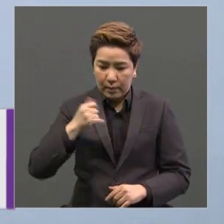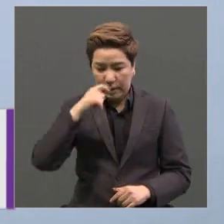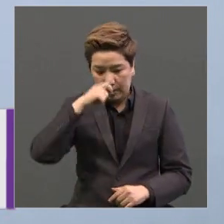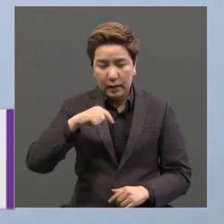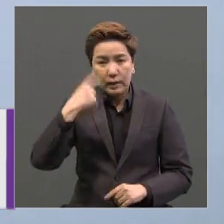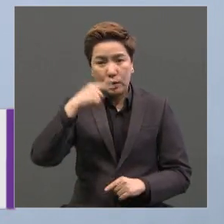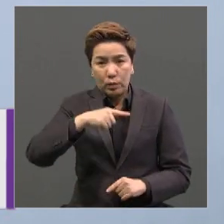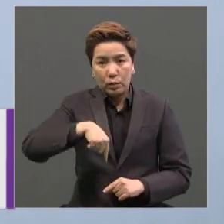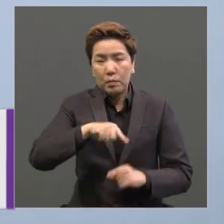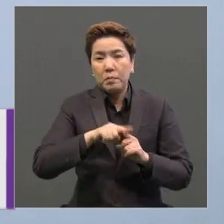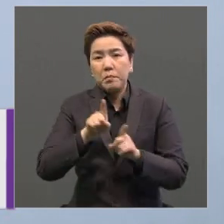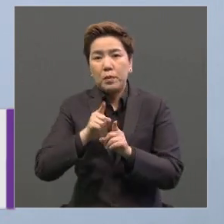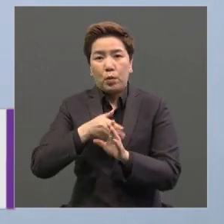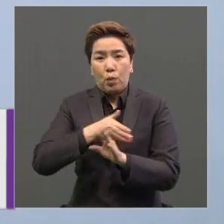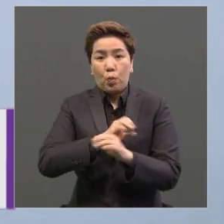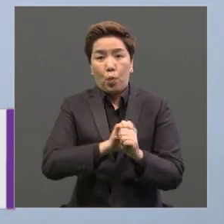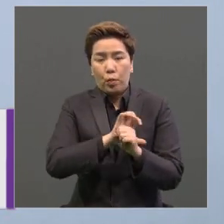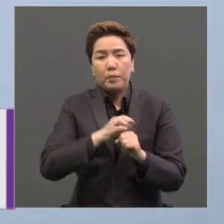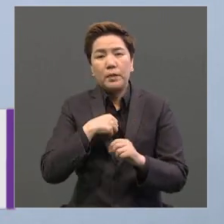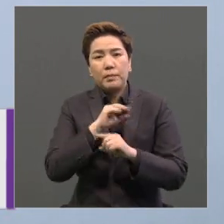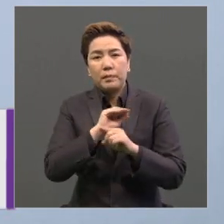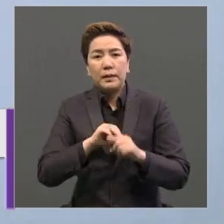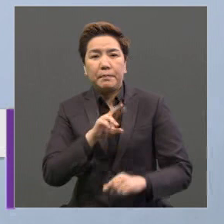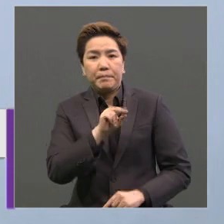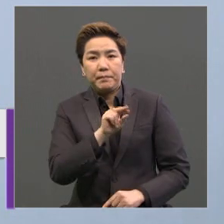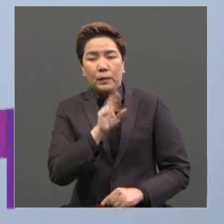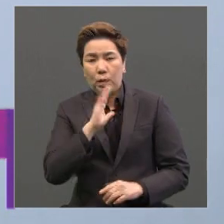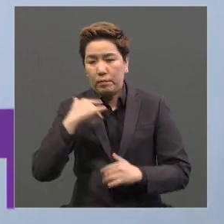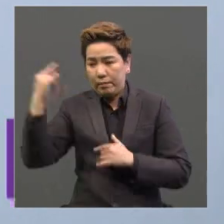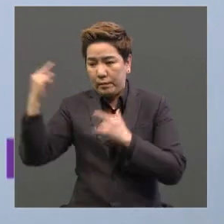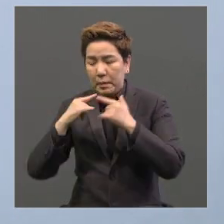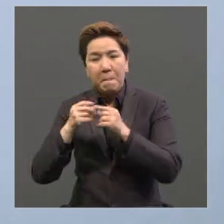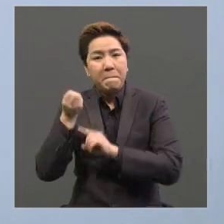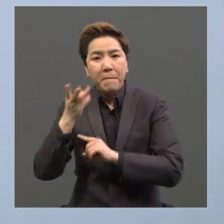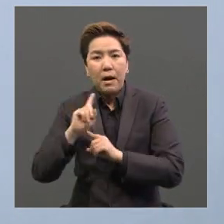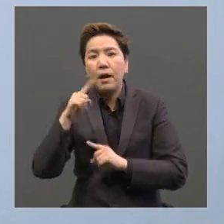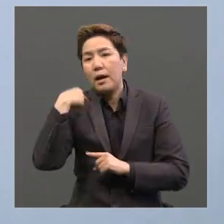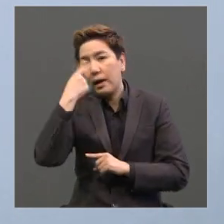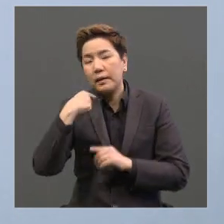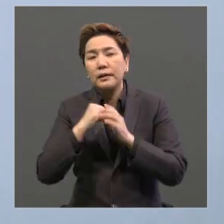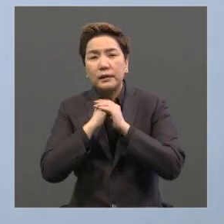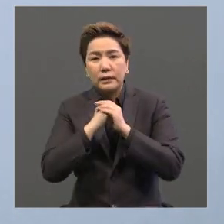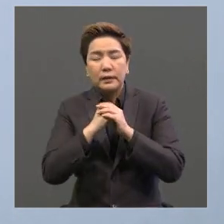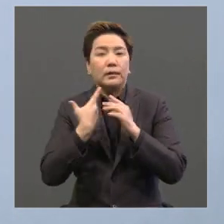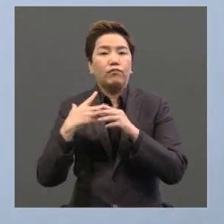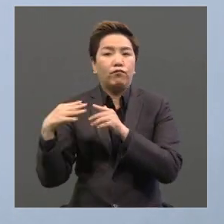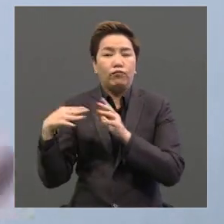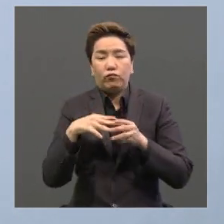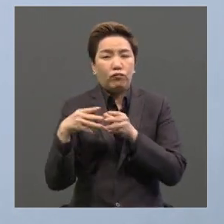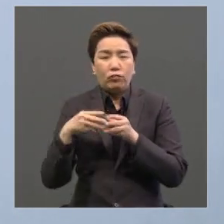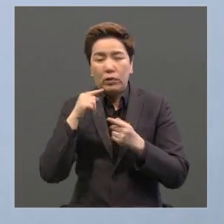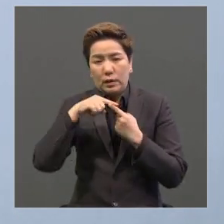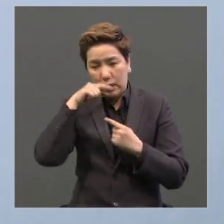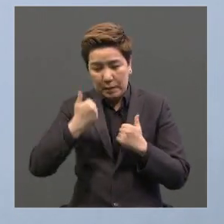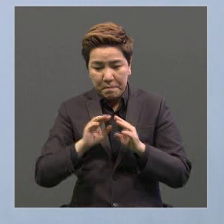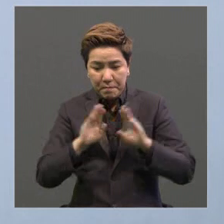ราเหมือนก่อนโควิดเนี่ยจะประมาณ 30% ของนักท่องเที่ยวที่มาเมืองไทยเนี่ยมาจากประเทศจีนเพราะฉะนั้นตอนนี้เปิดประเทศเนี่ยทุกอย่างคึก